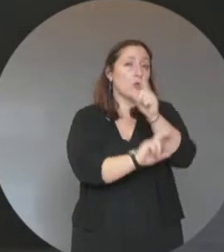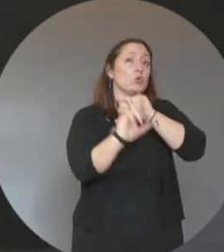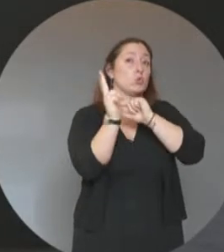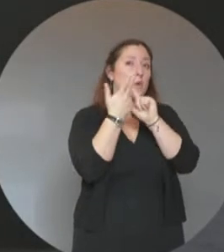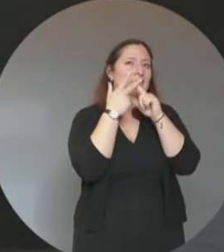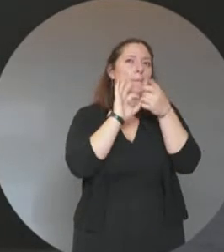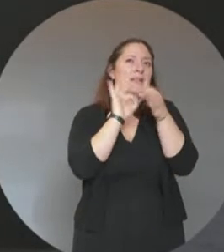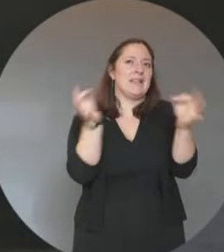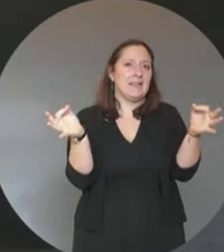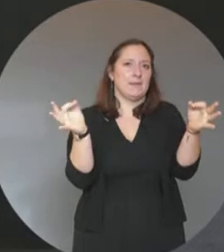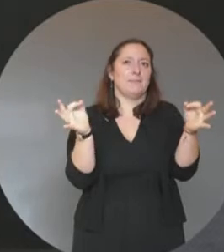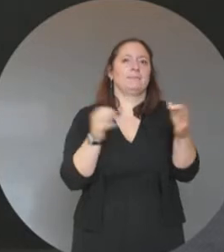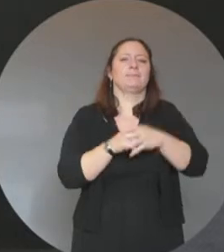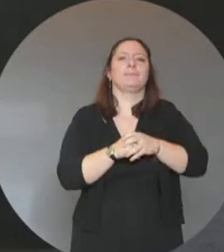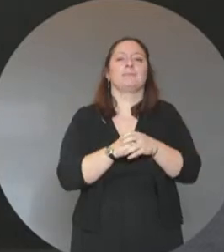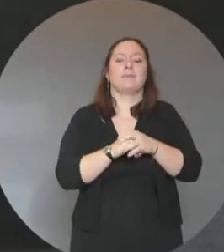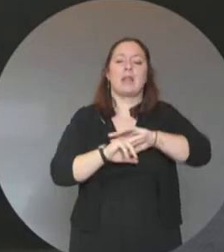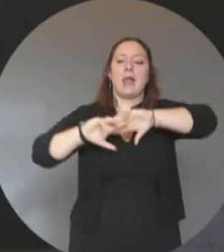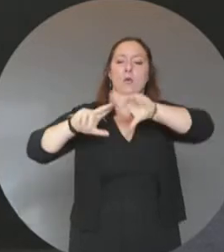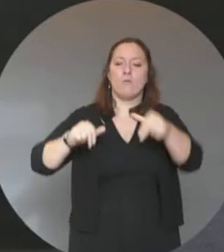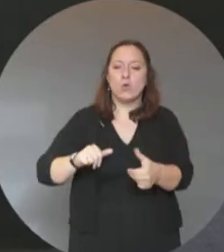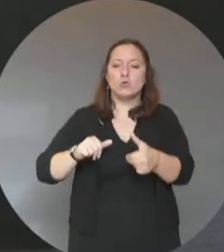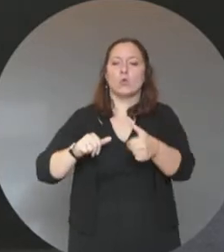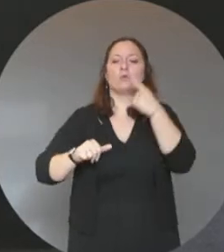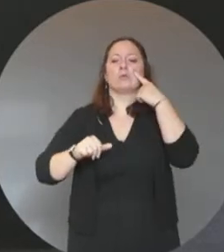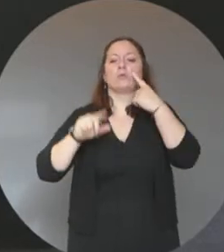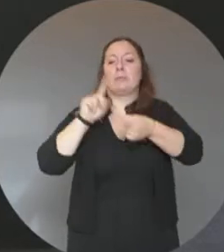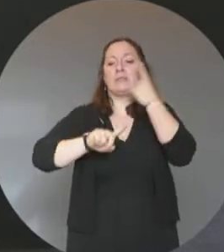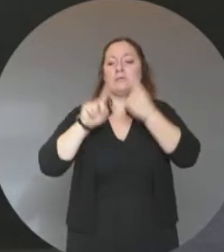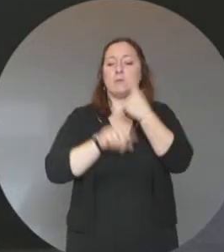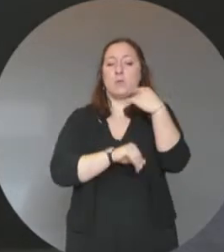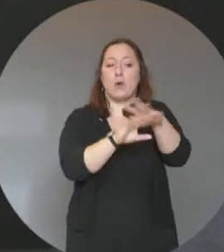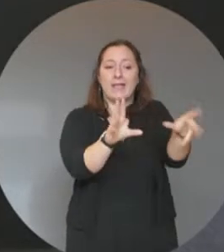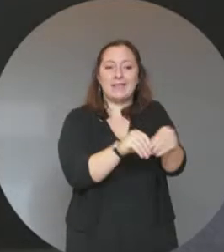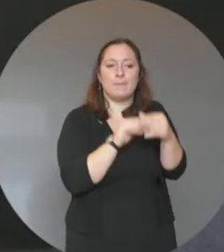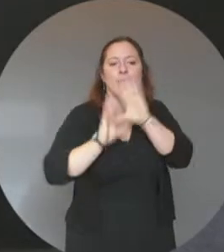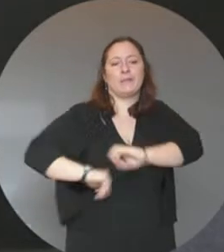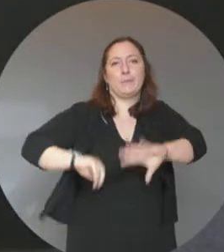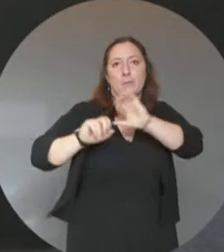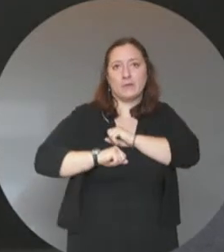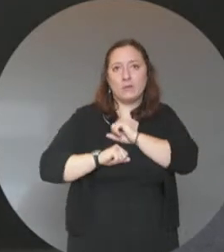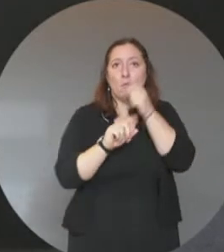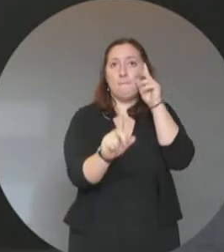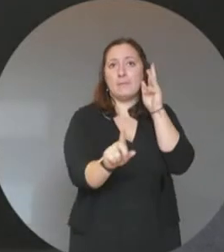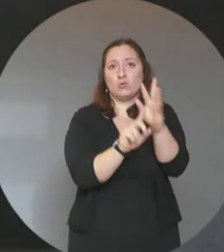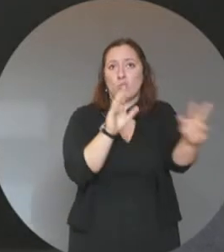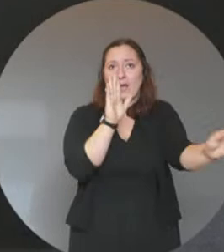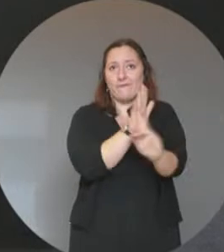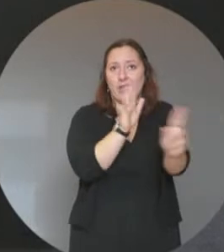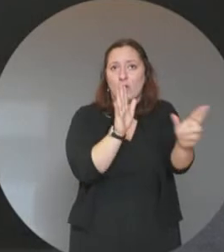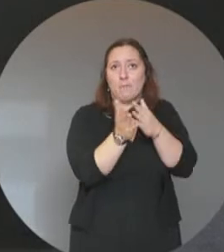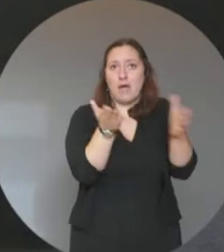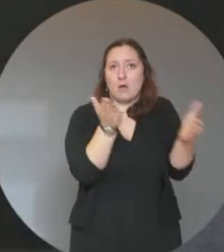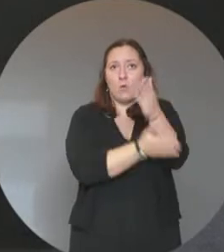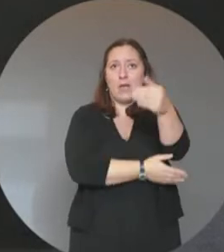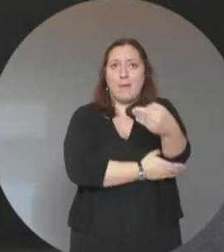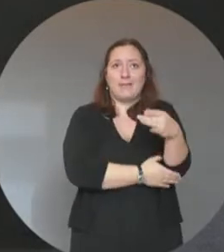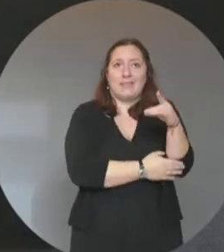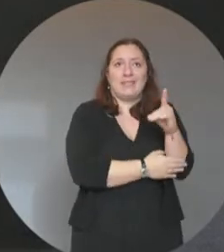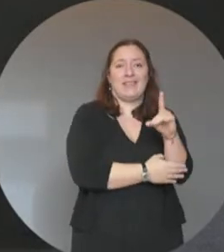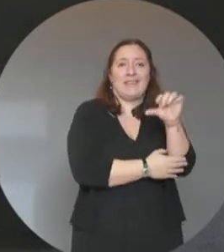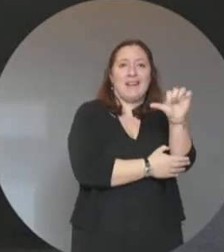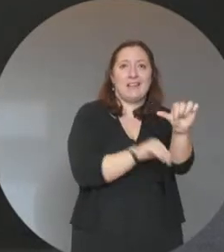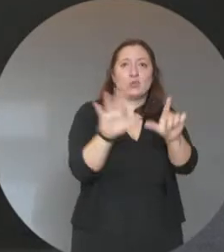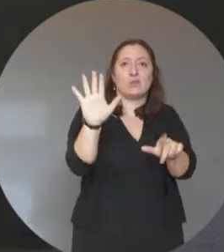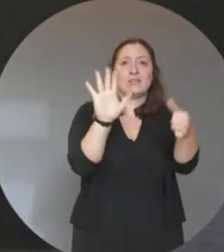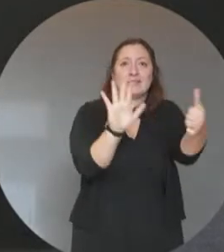qui était la convention d'objectif et de moyens spécifiques pour les clics en expérimentation mission référente parcours MDA 76 à